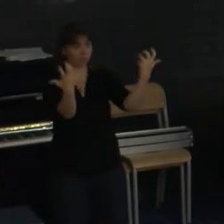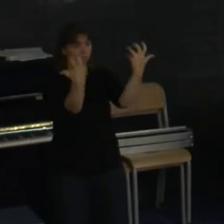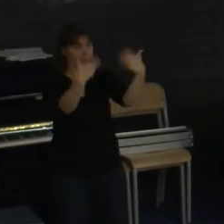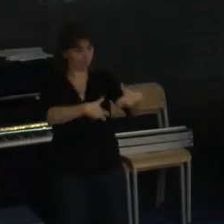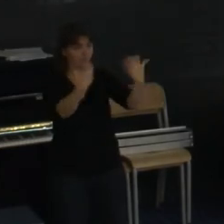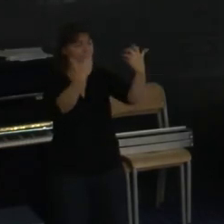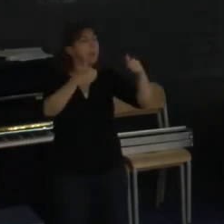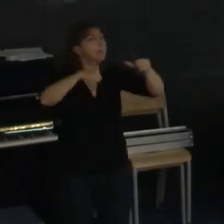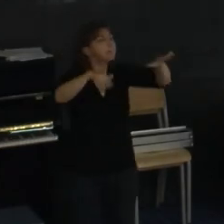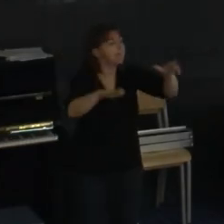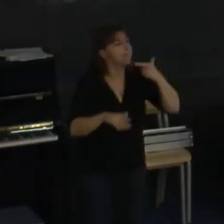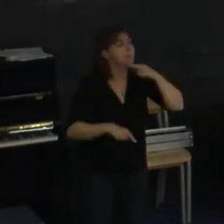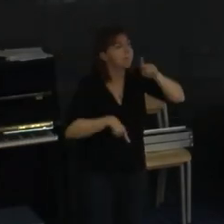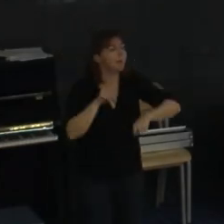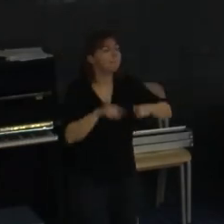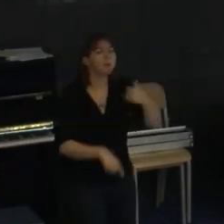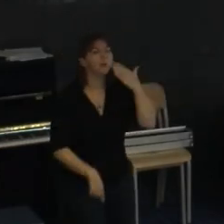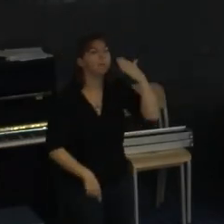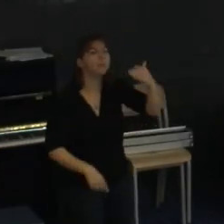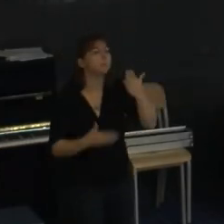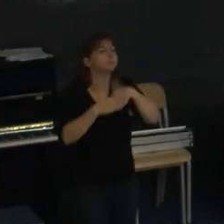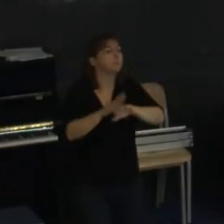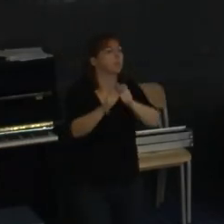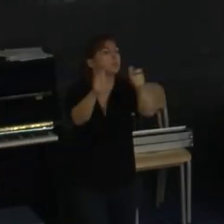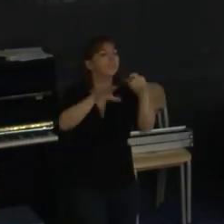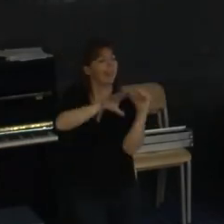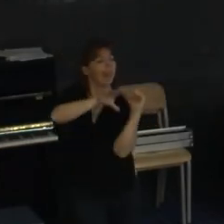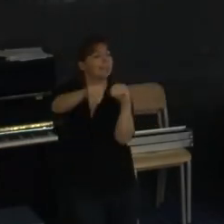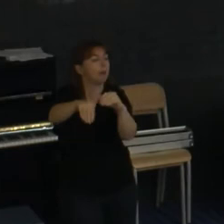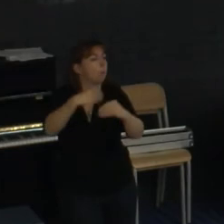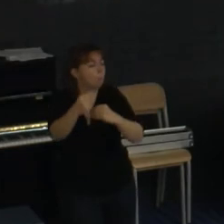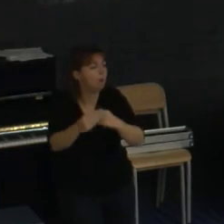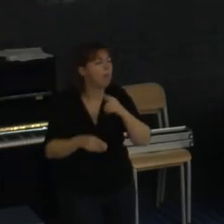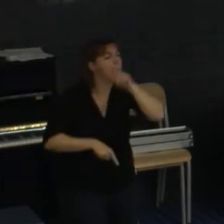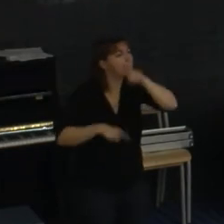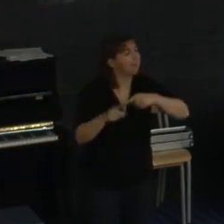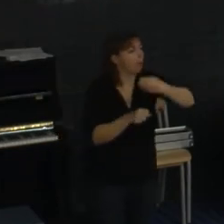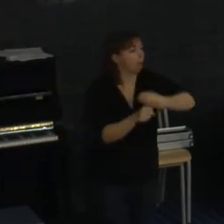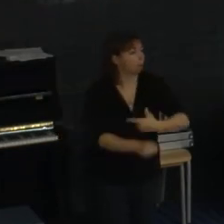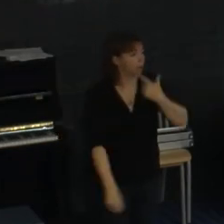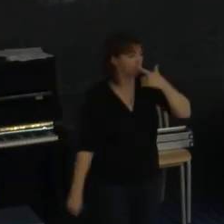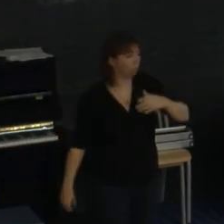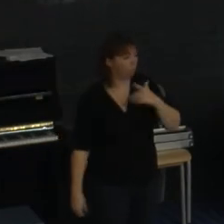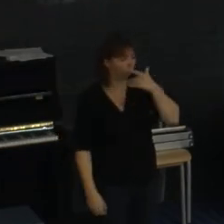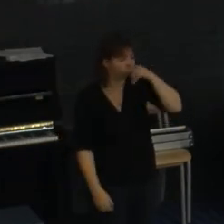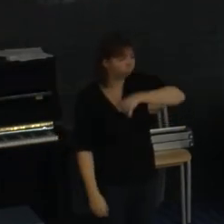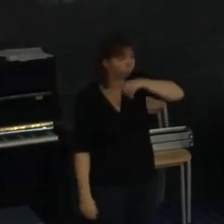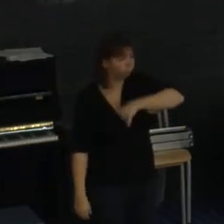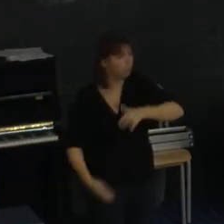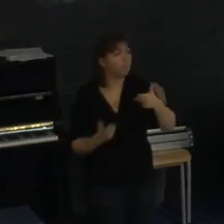quand on fait des intégrations chez deux sociétés ou autres, on peut avoir des informations un peu bidons, ce qui est le cas de Python